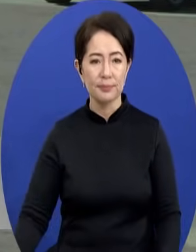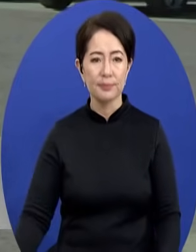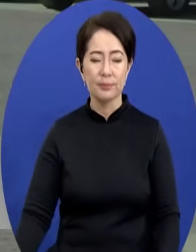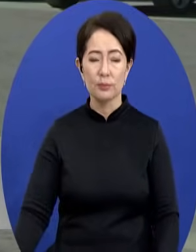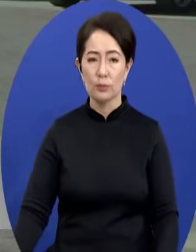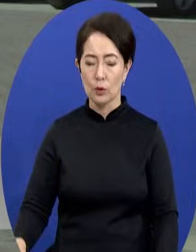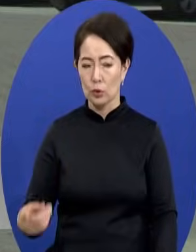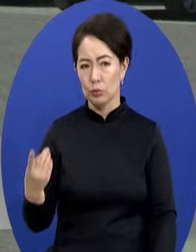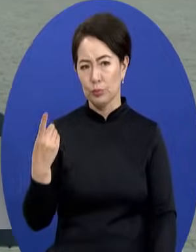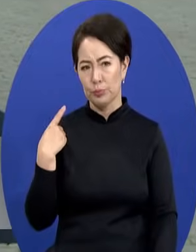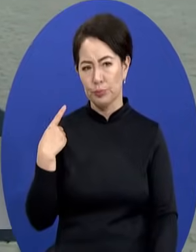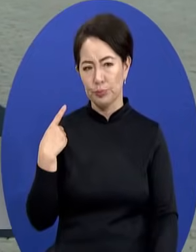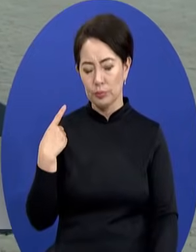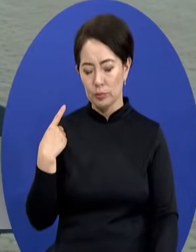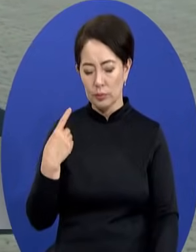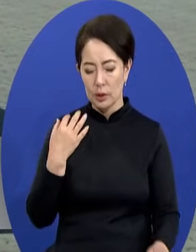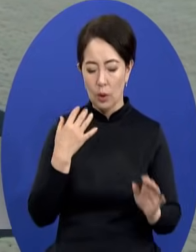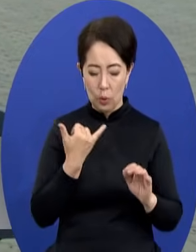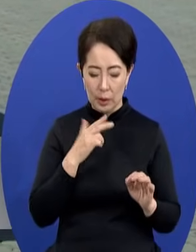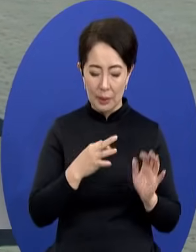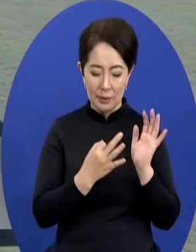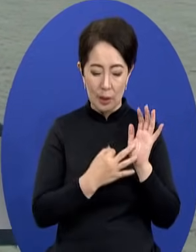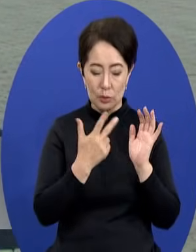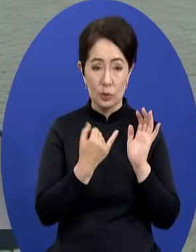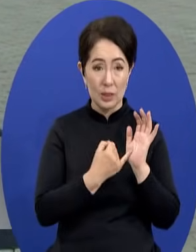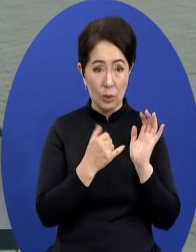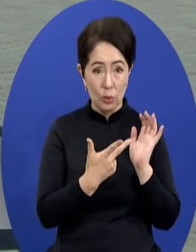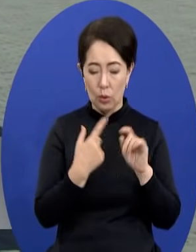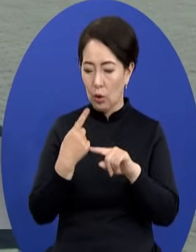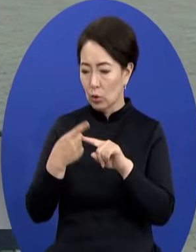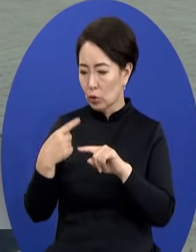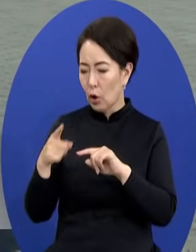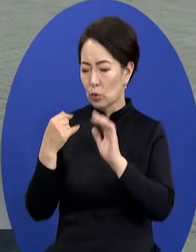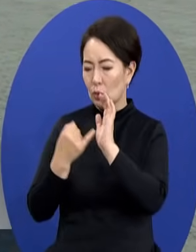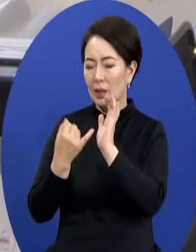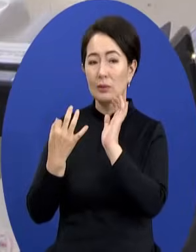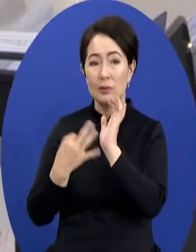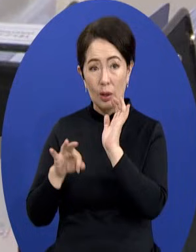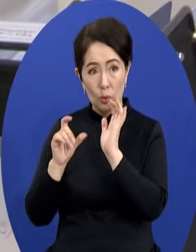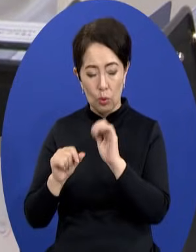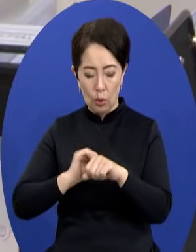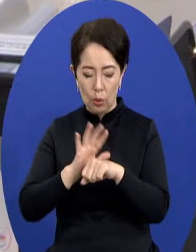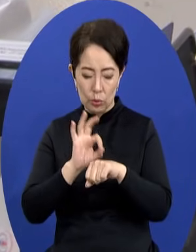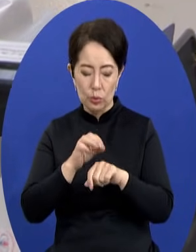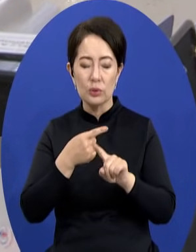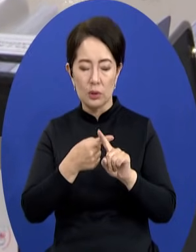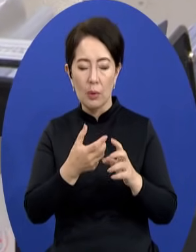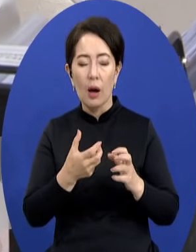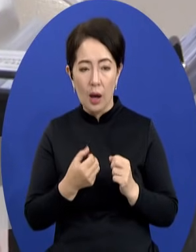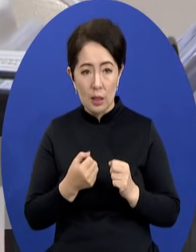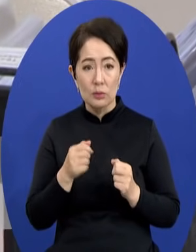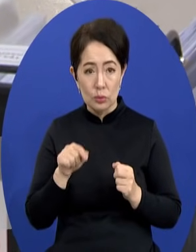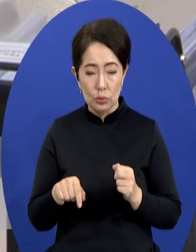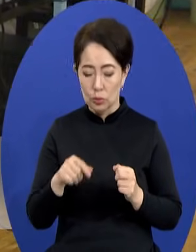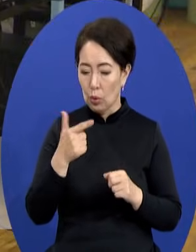За сүүлийн нэг хоногт Улаанбаатарт 863 орон нутагт 680 хүн коронавирусын халдвар авсан нь батлагдсан байна.